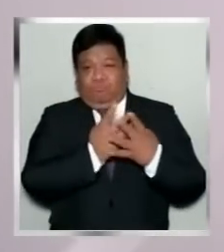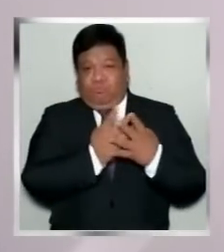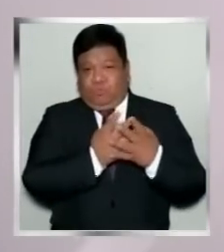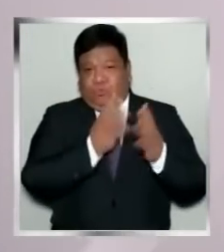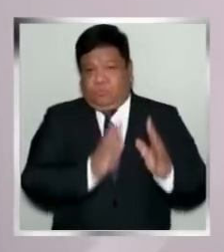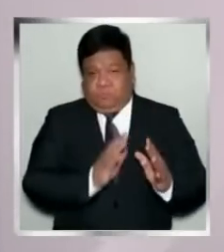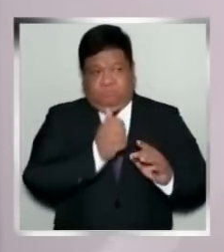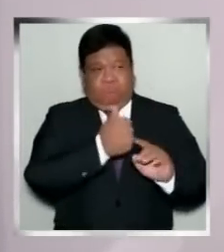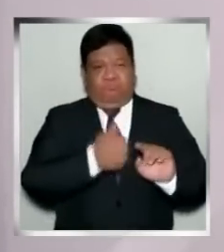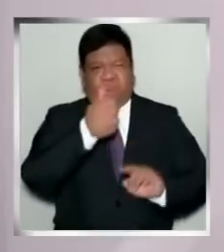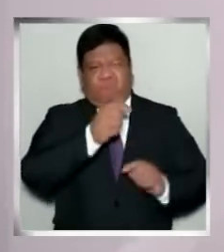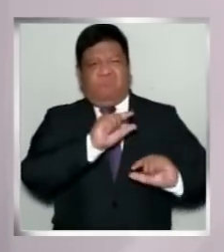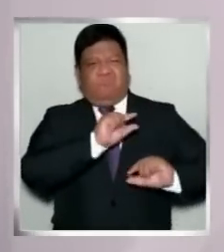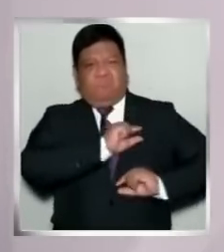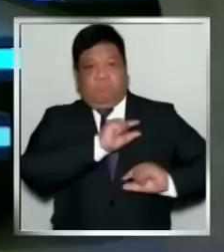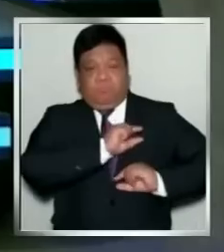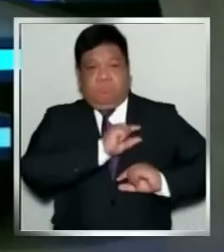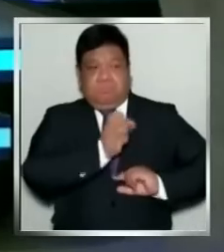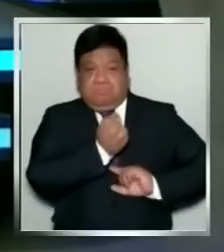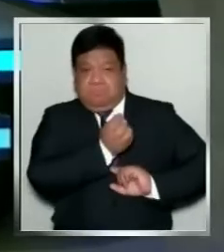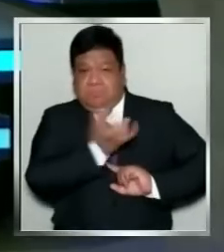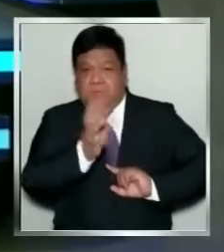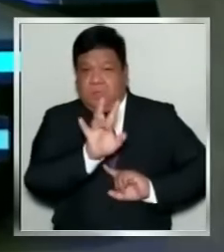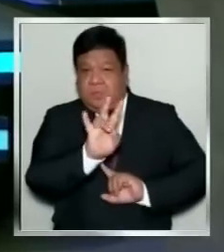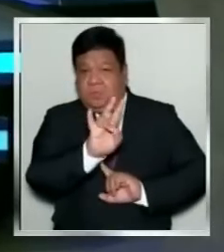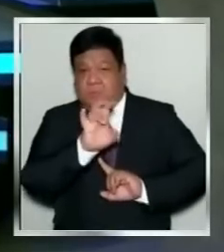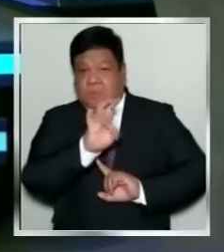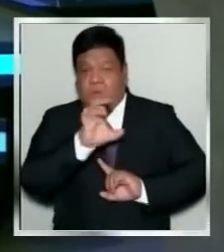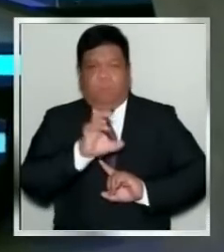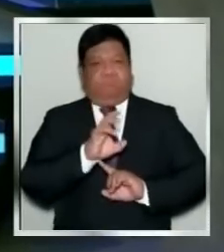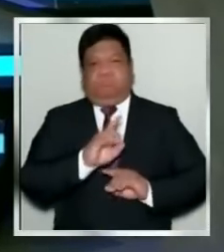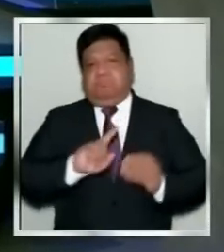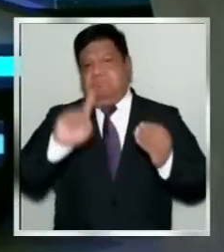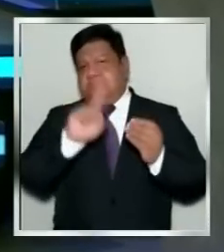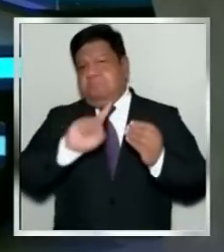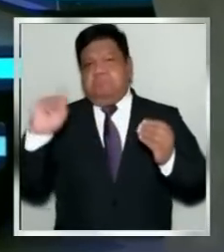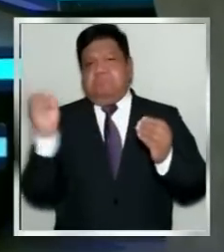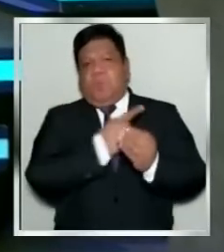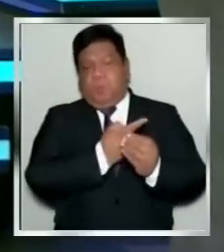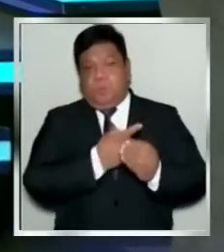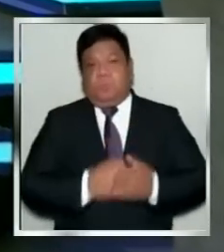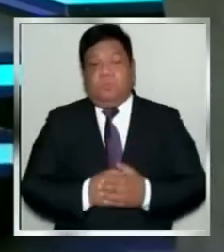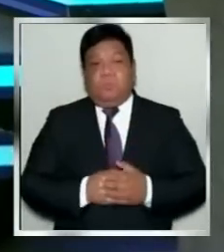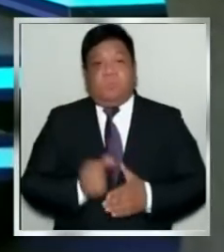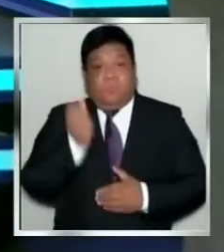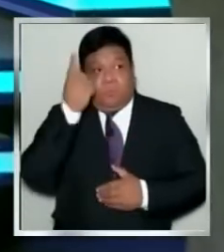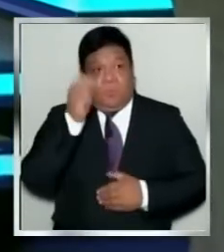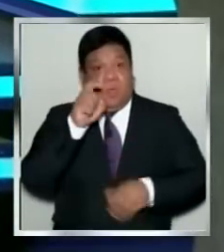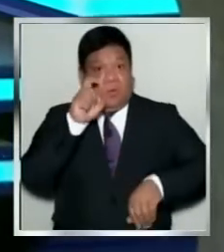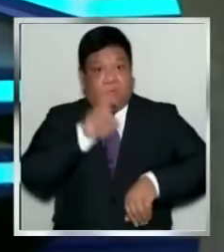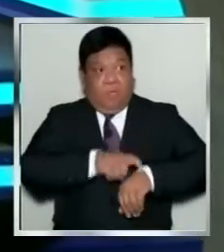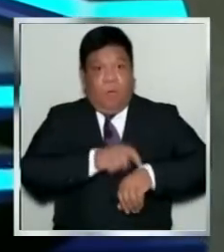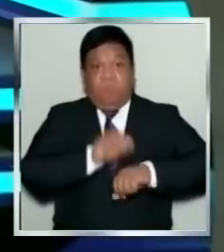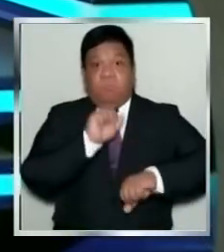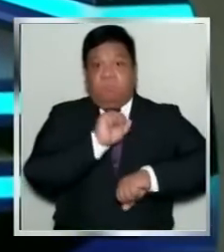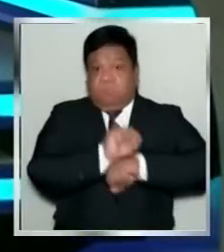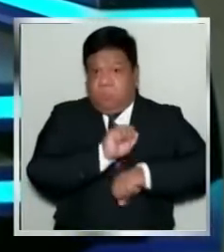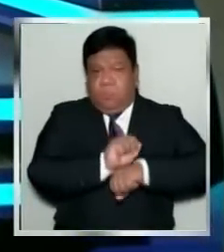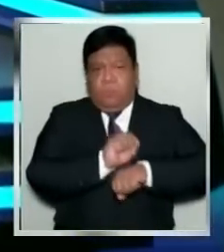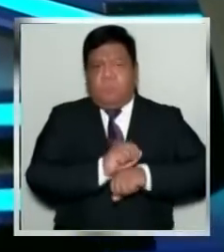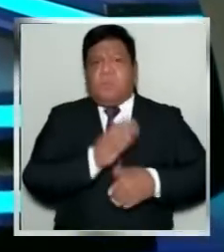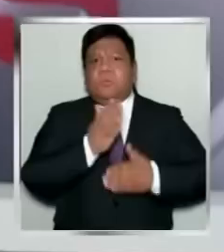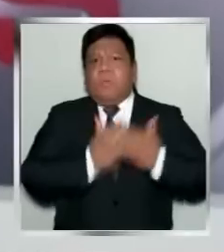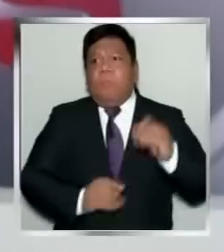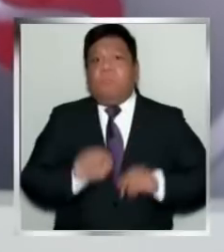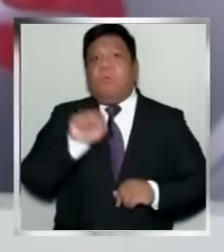Bilibid, pati na ang hepe nito. Mantakin nyo ba namang kahit oras ng duty, nasa bahay lang umano ang ilan at nagpapapirma lamang